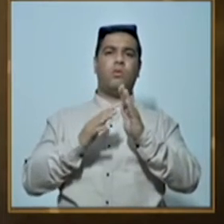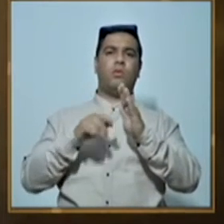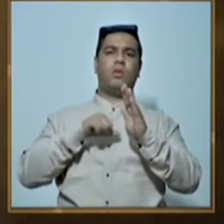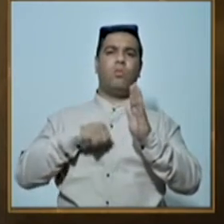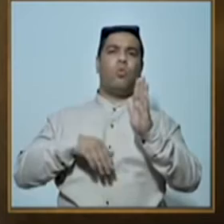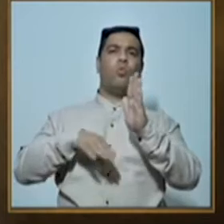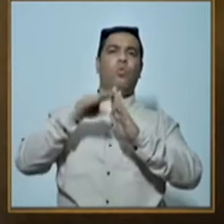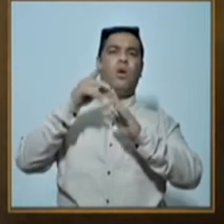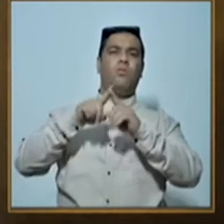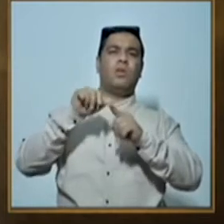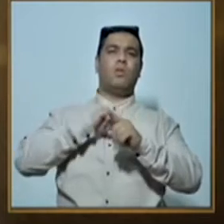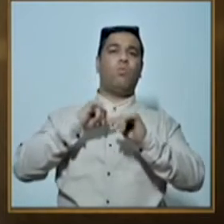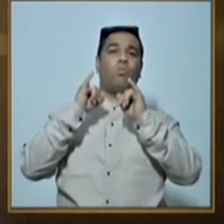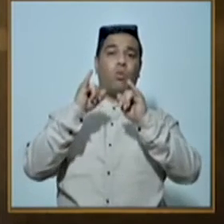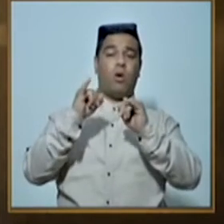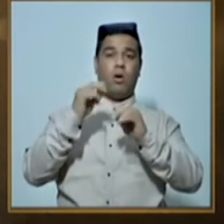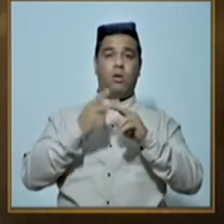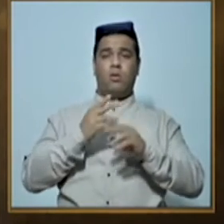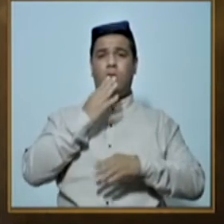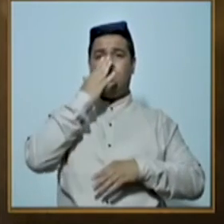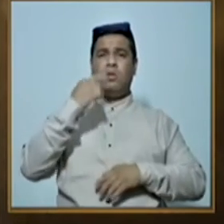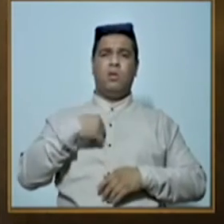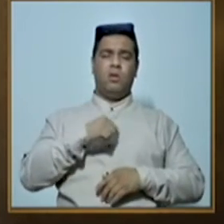inson o'zini boshqadan katta tutishi.